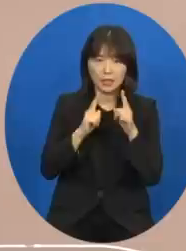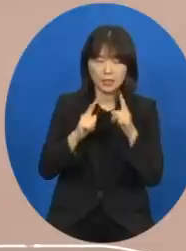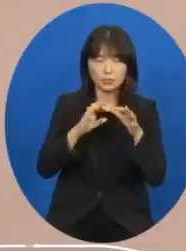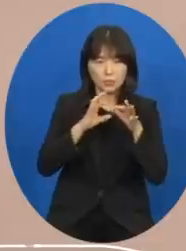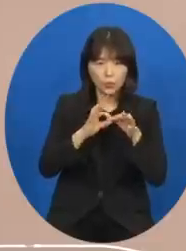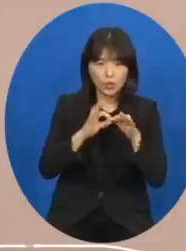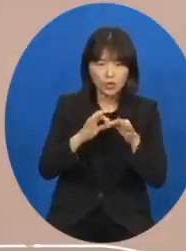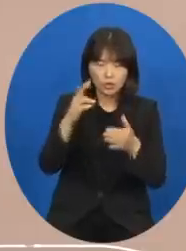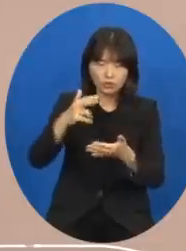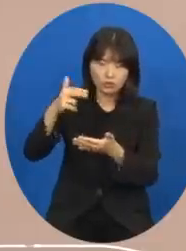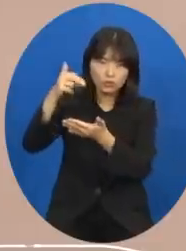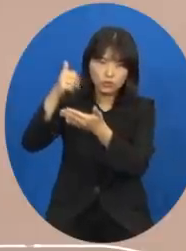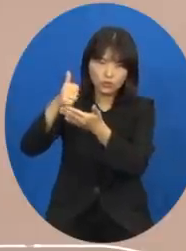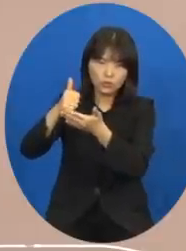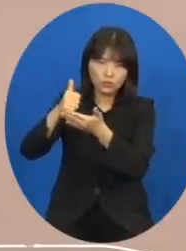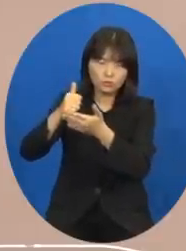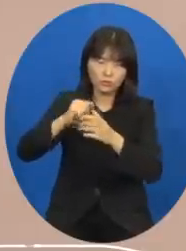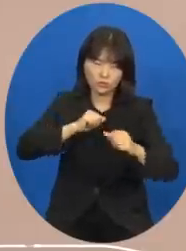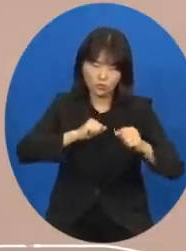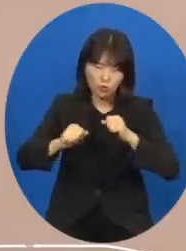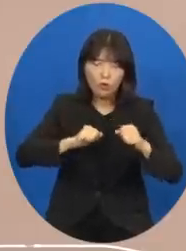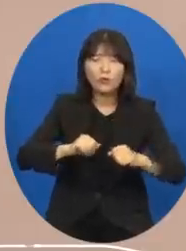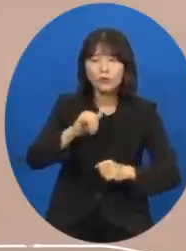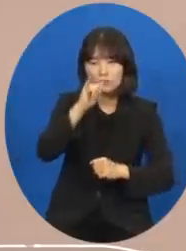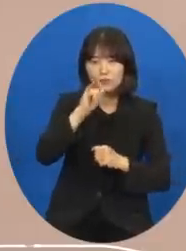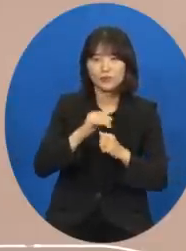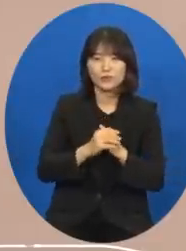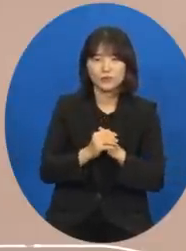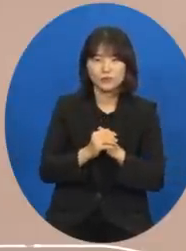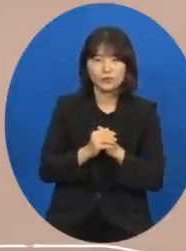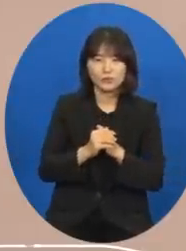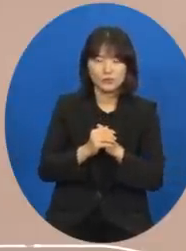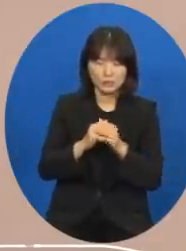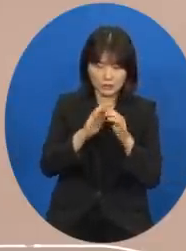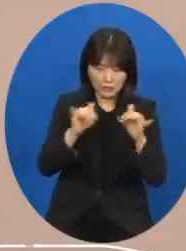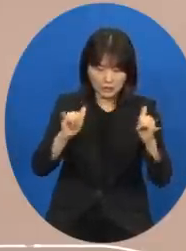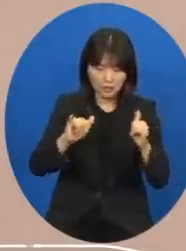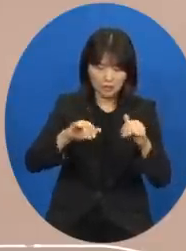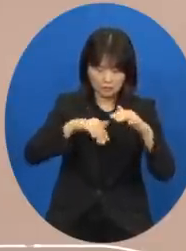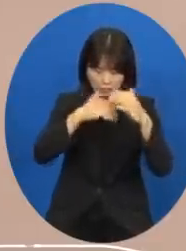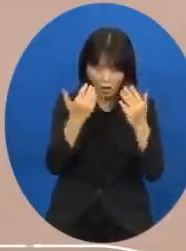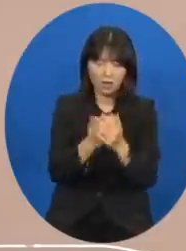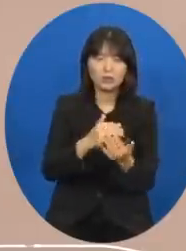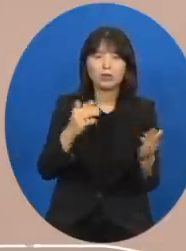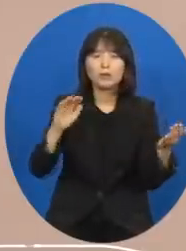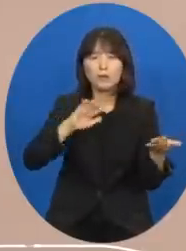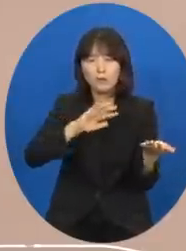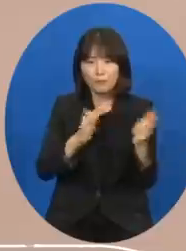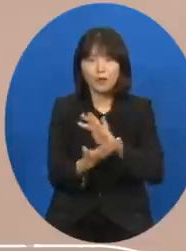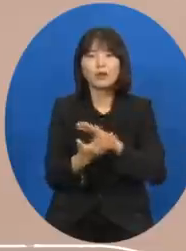통해서 주님은 역사하세요. 사람을 완전히 바꾸세요.